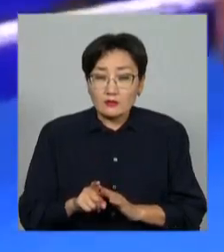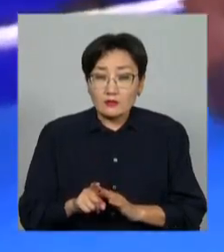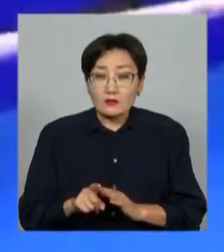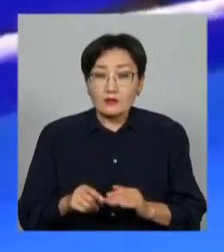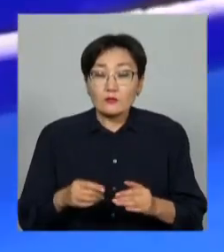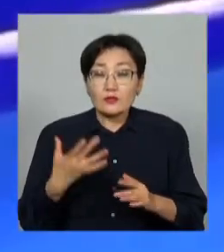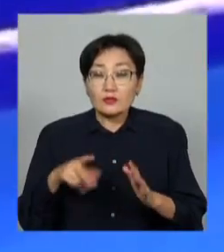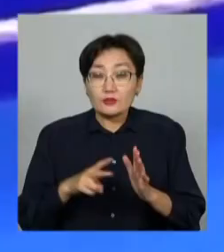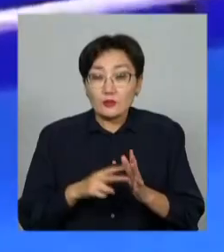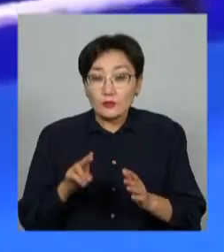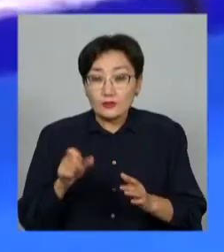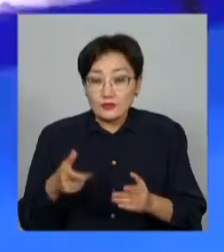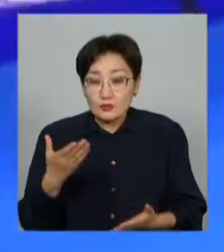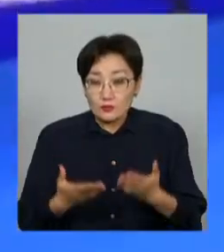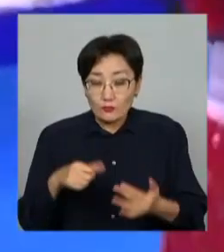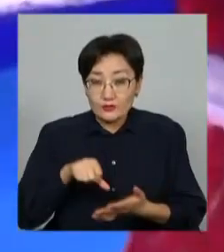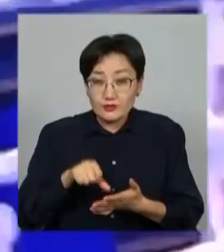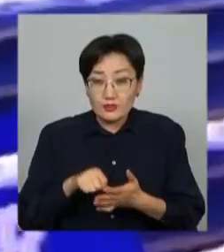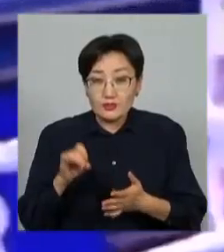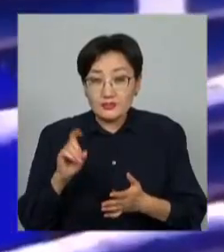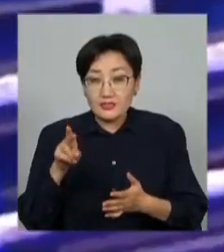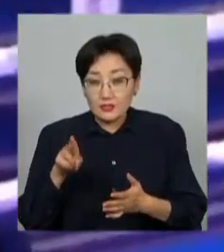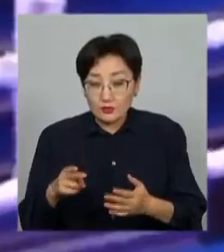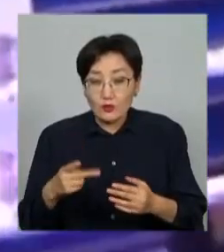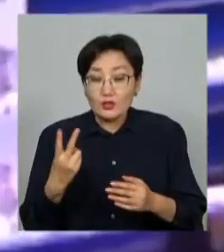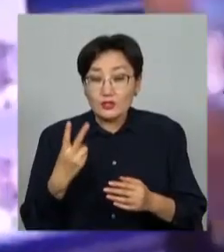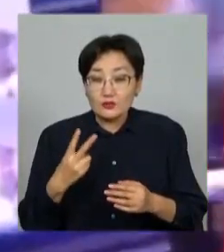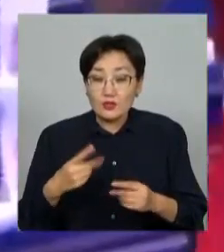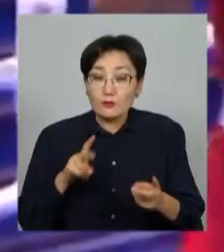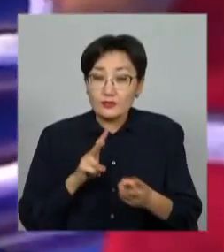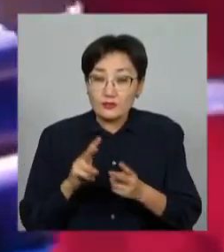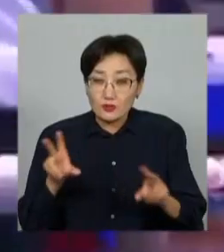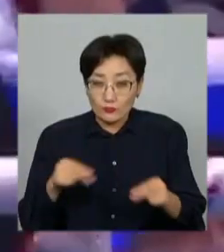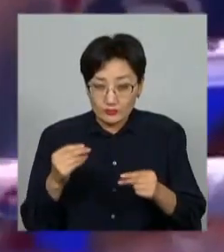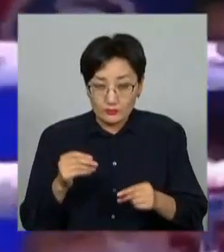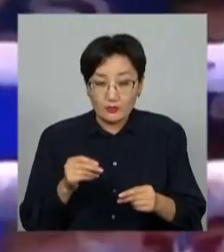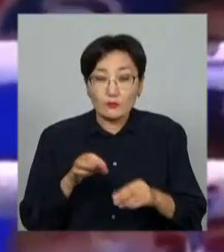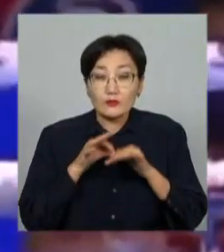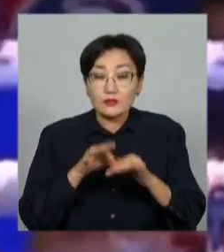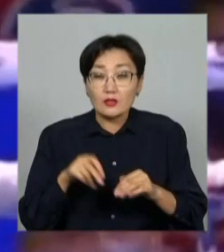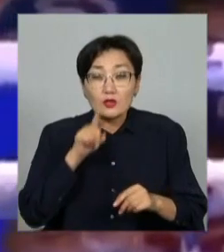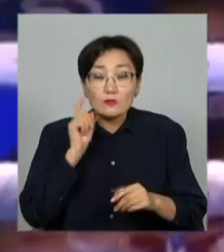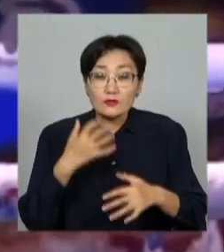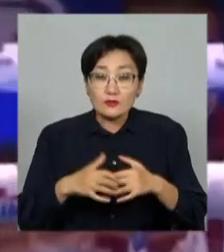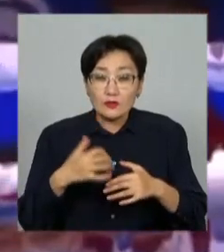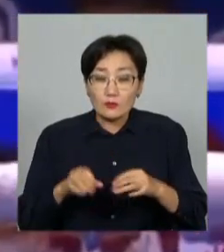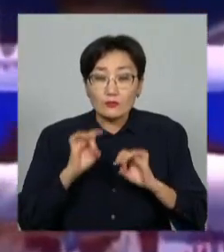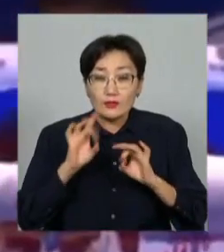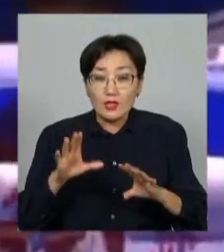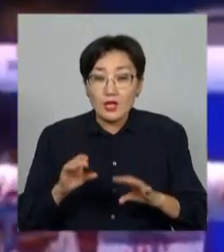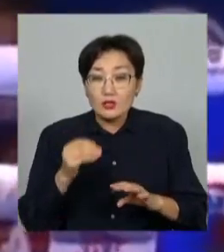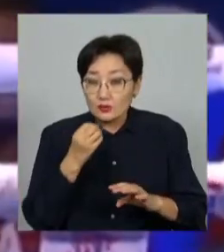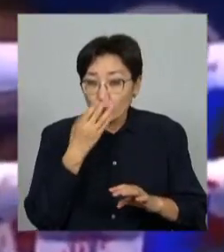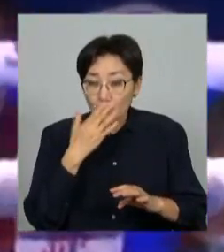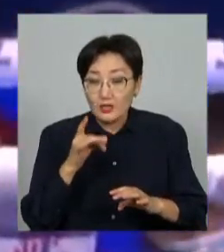Ал 57 келі салмақта өнер көрсететін Серік Теміржановта екінші кездесуін сәтті өткізді. Ол жастар арасындағы әлем чемпионы